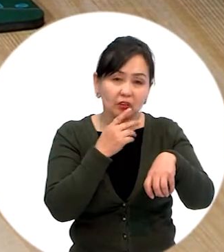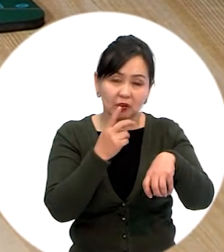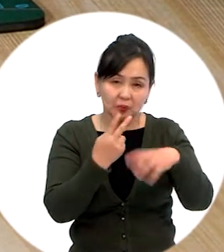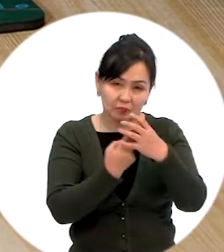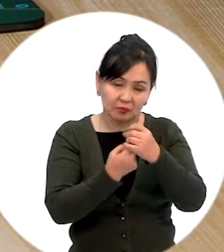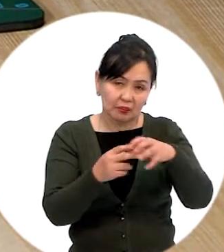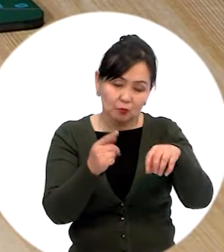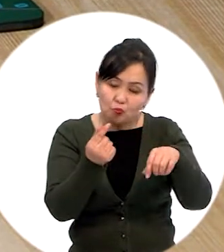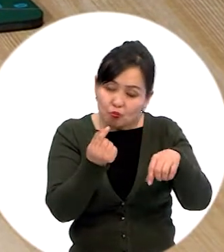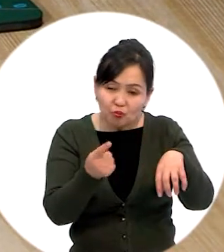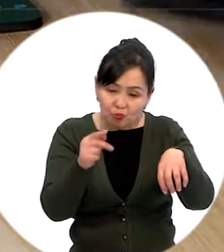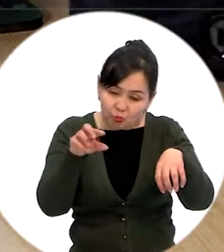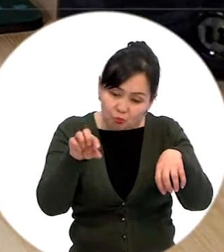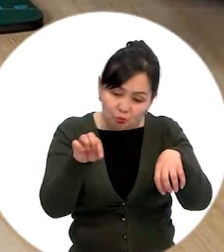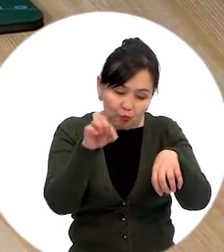бас борон өнөөсөө